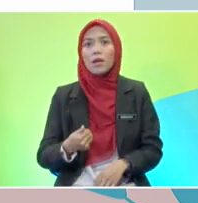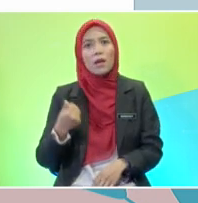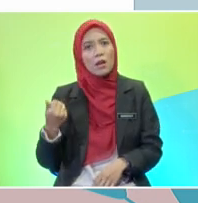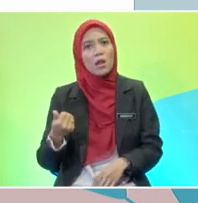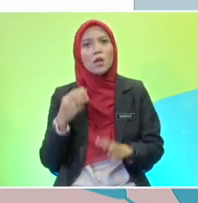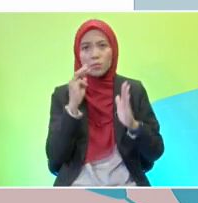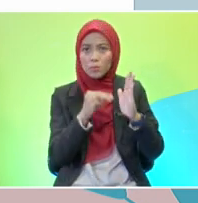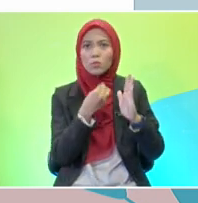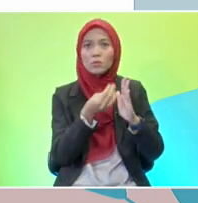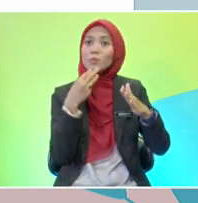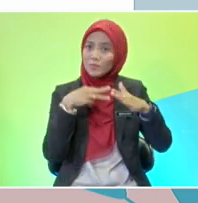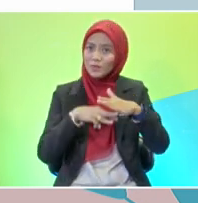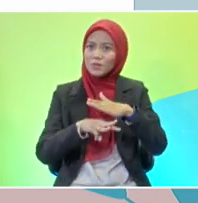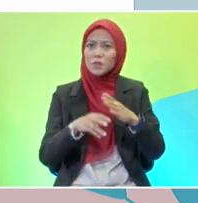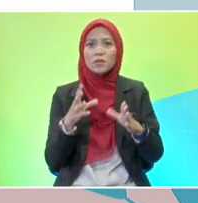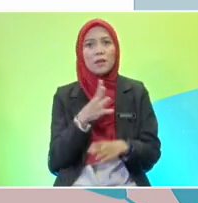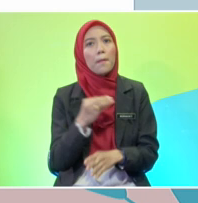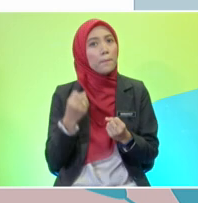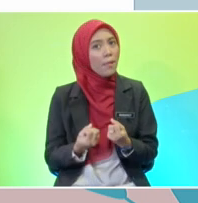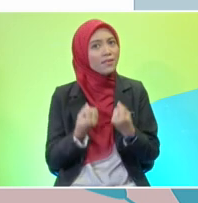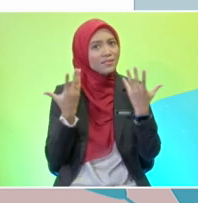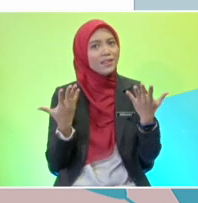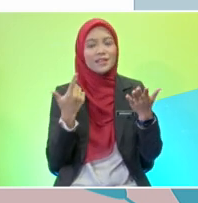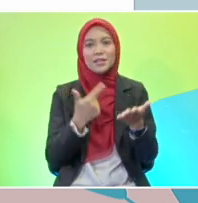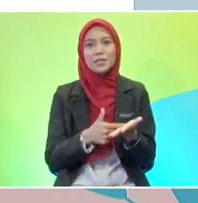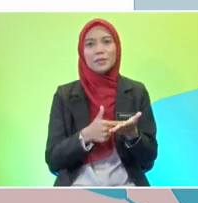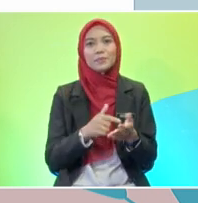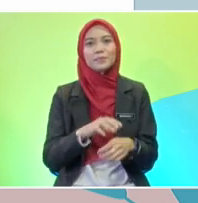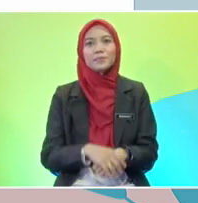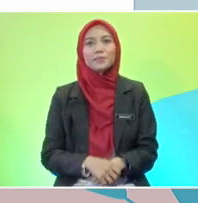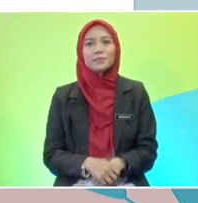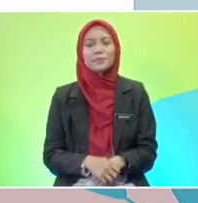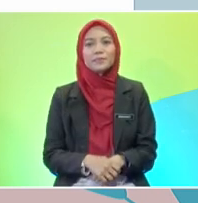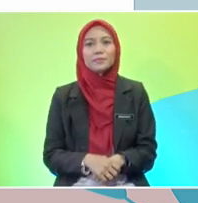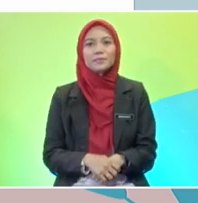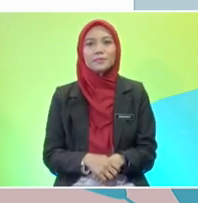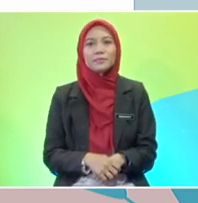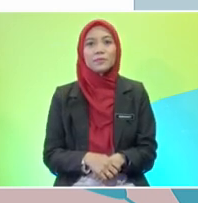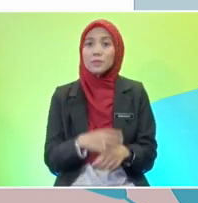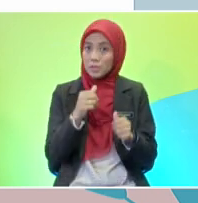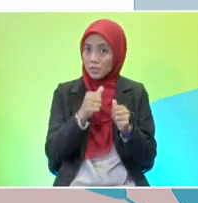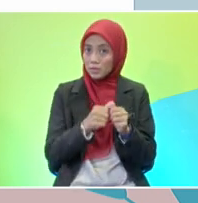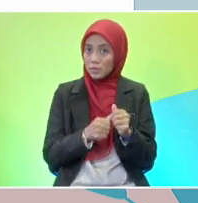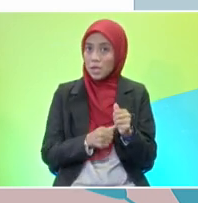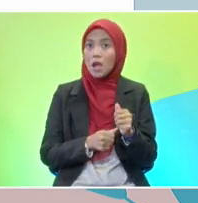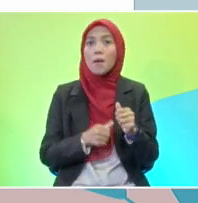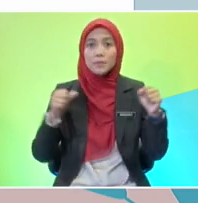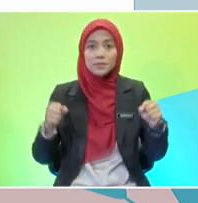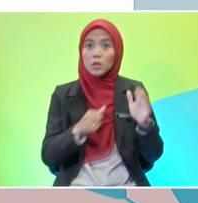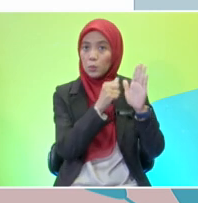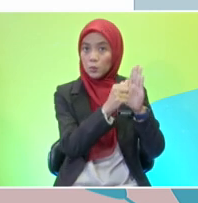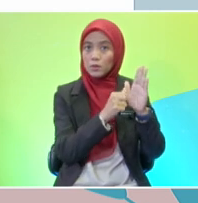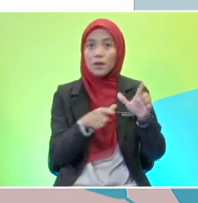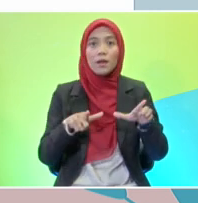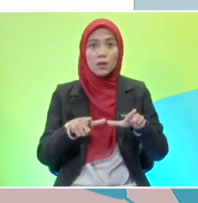banyak lagi Ria tapi sedikit info yang ingin cikgukasikan setiap daripada seni ukiran kayu ada